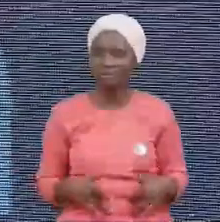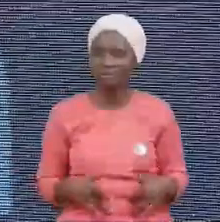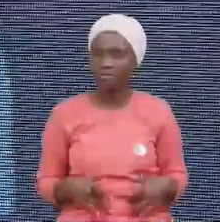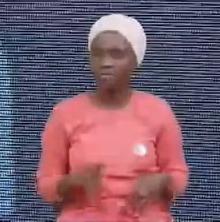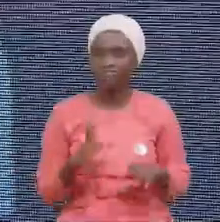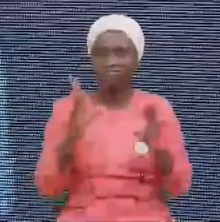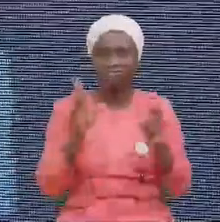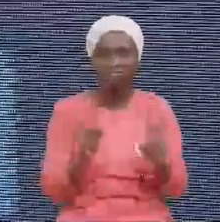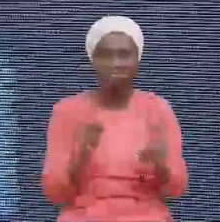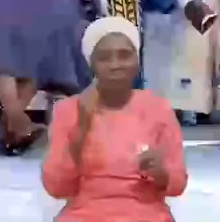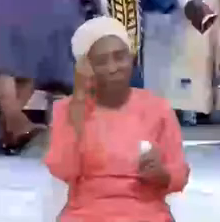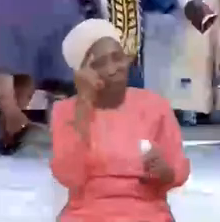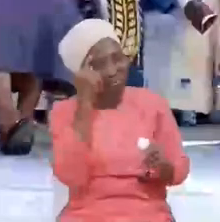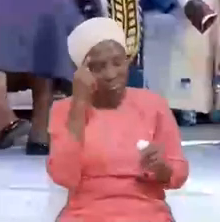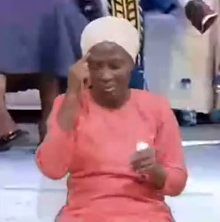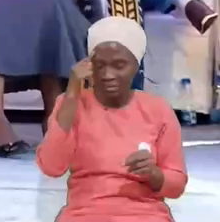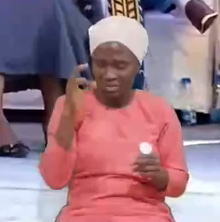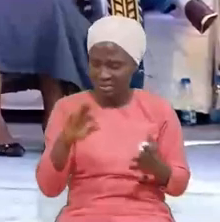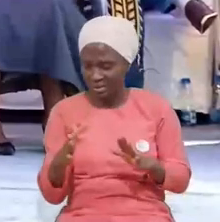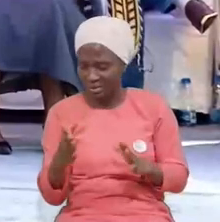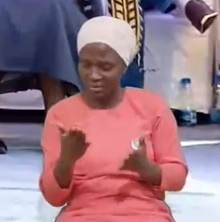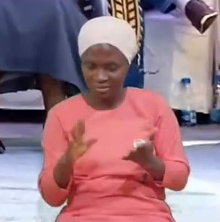Ne pense pas à la mort.